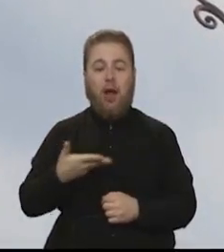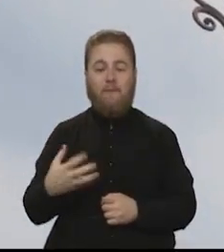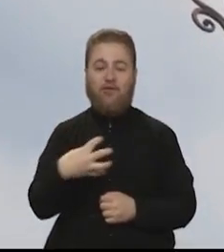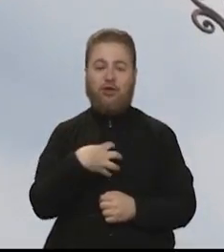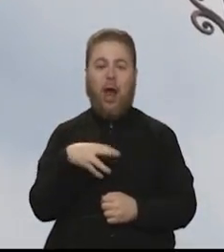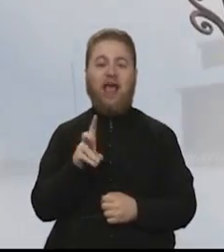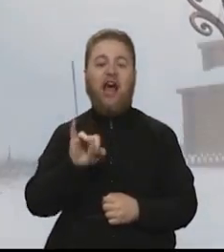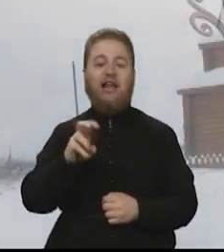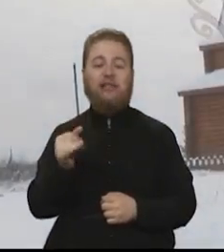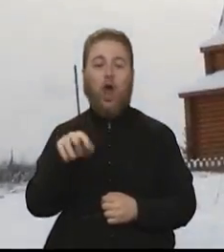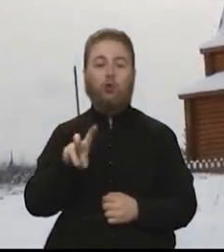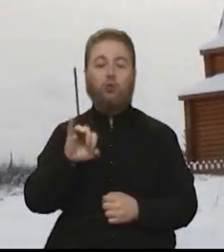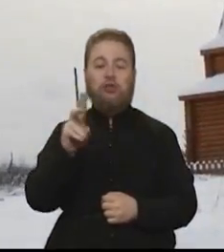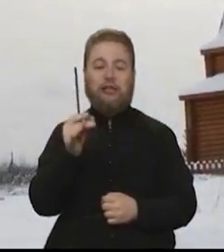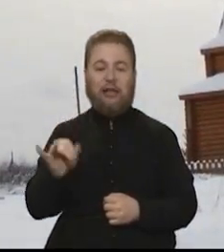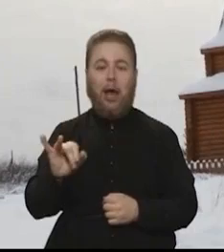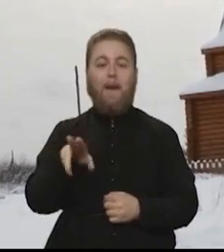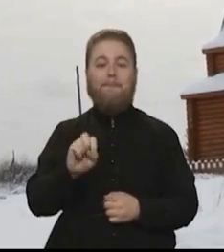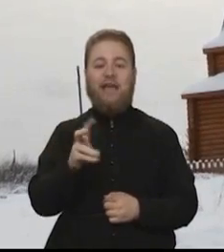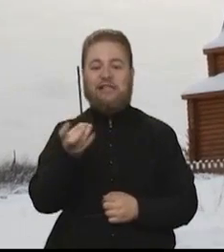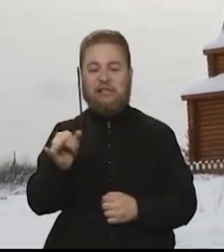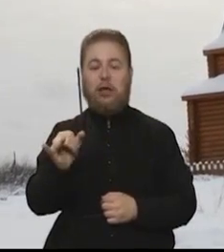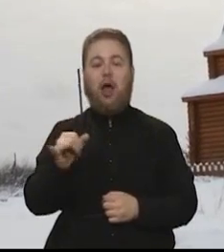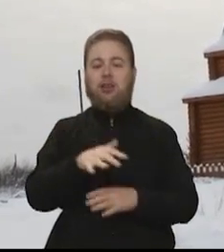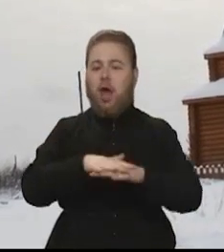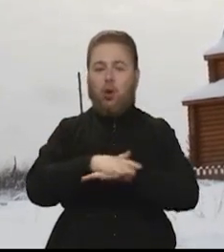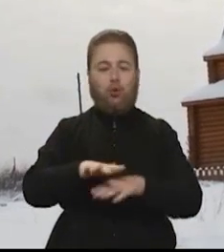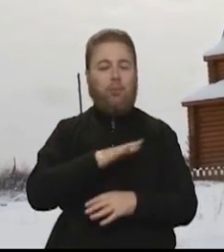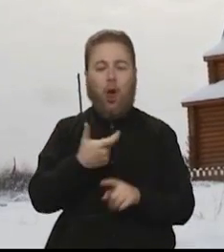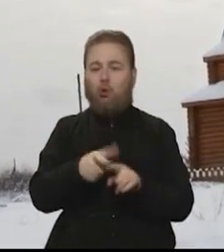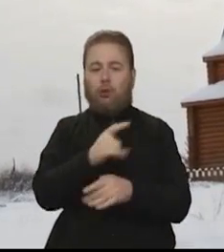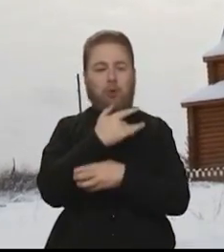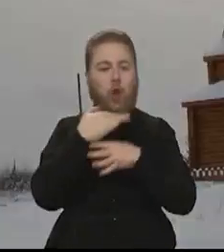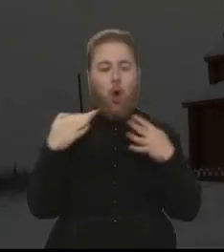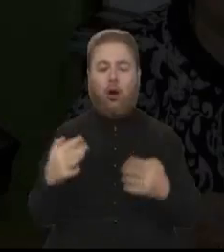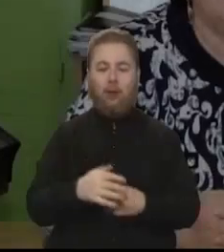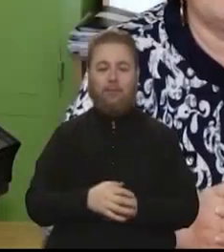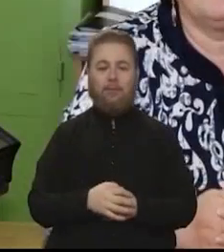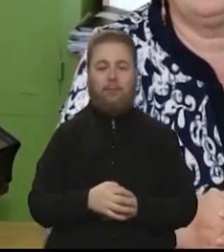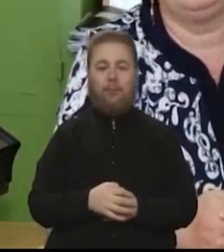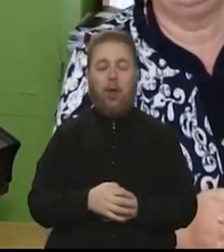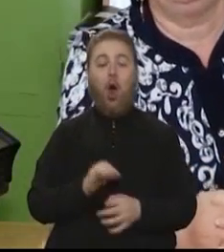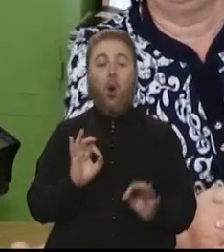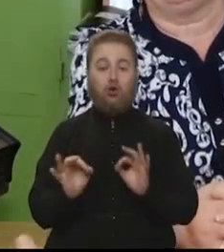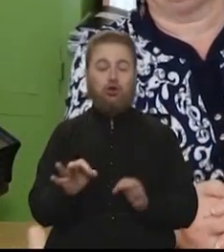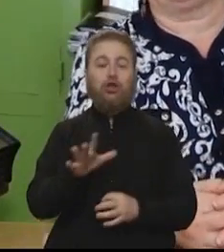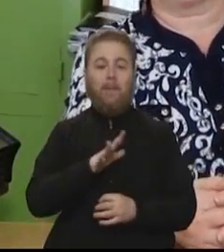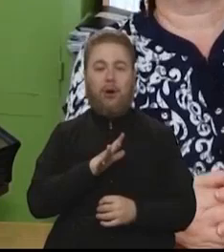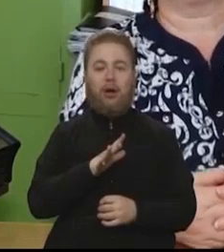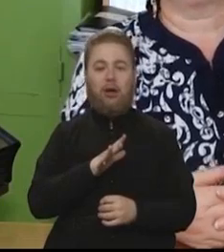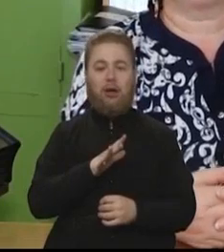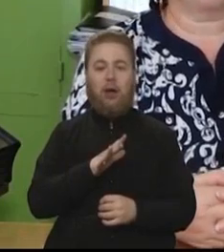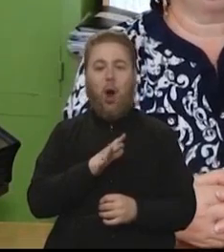Яранский Иусский Паисий. И народу было очень много по нашим меркам, по куринским. Конечно, были